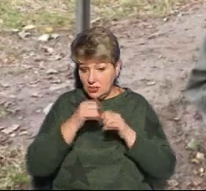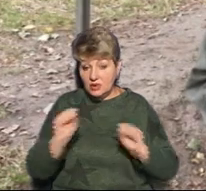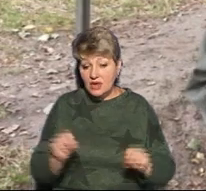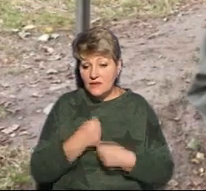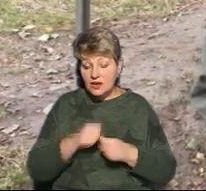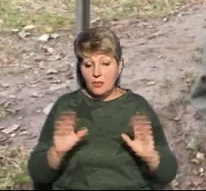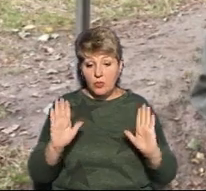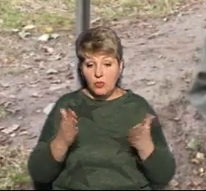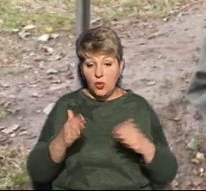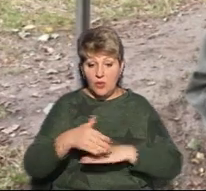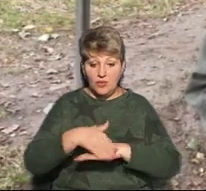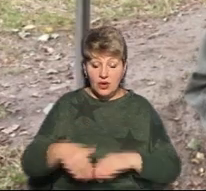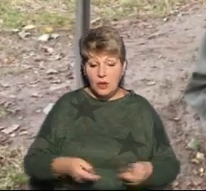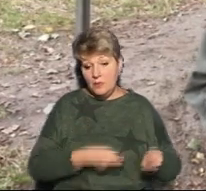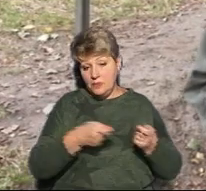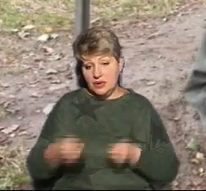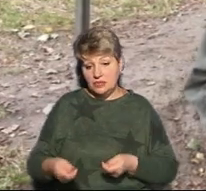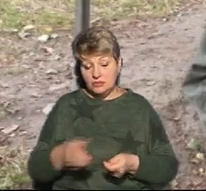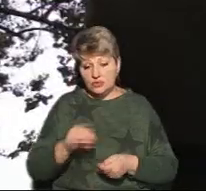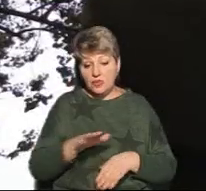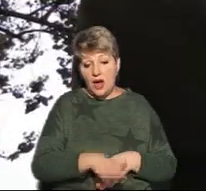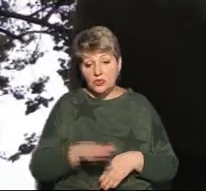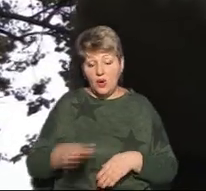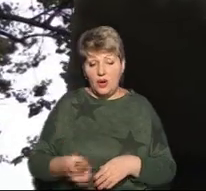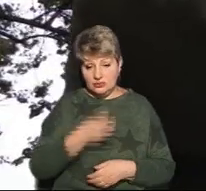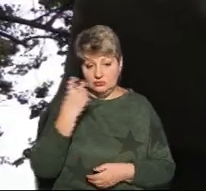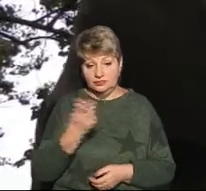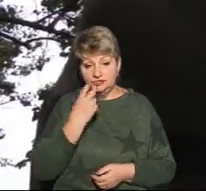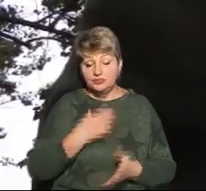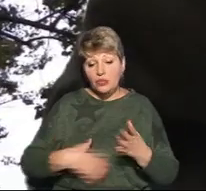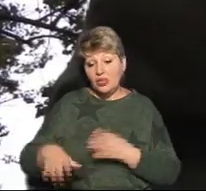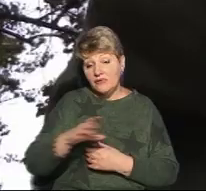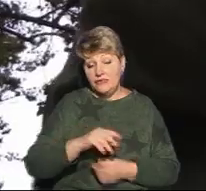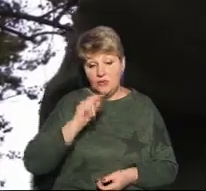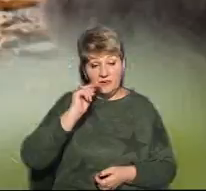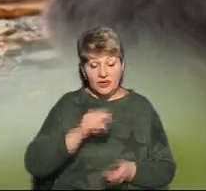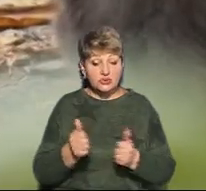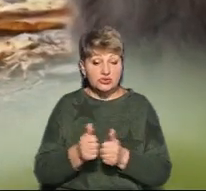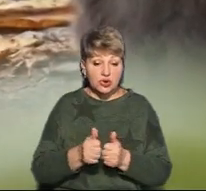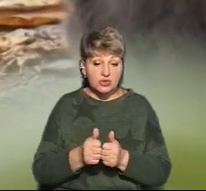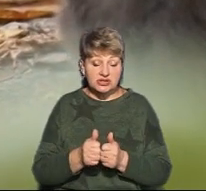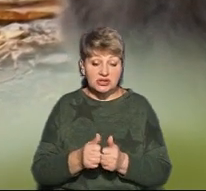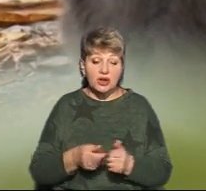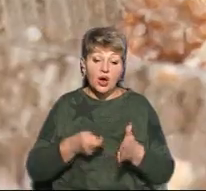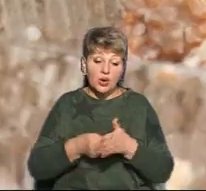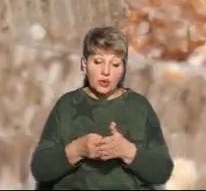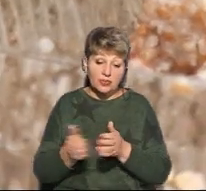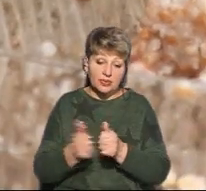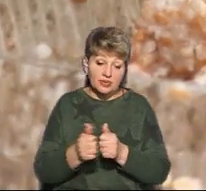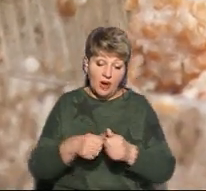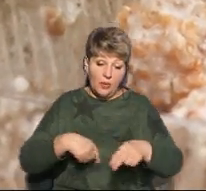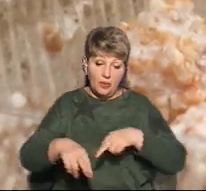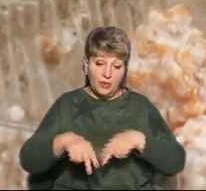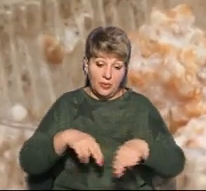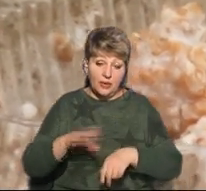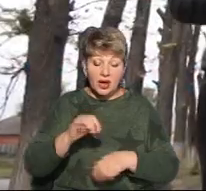дворі. Принесуть котяче щастя на ногах. У всьому, каже, винна сусідка. Котів годує біля під'їзду. І тварини вважають